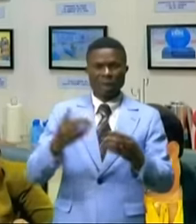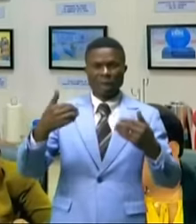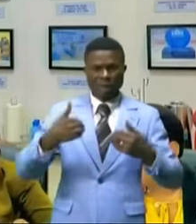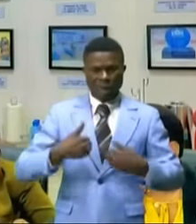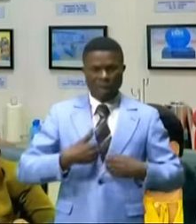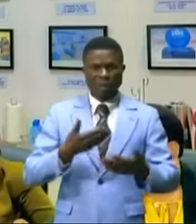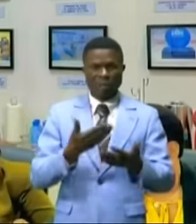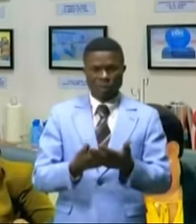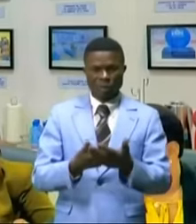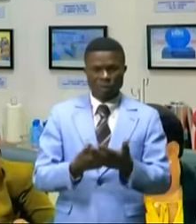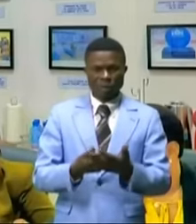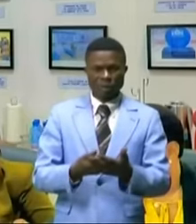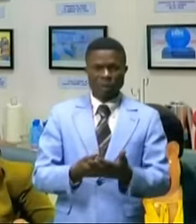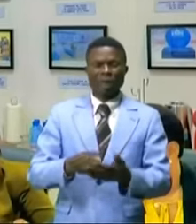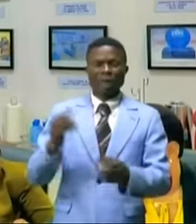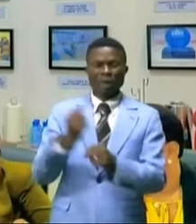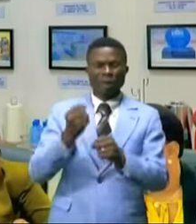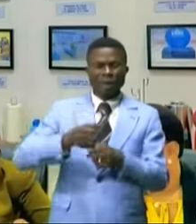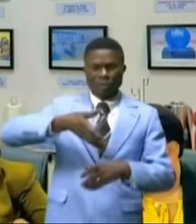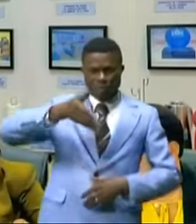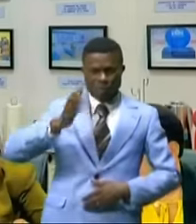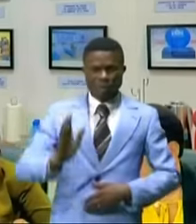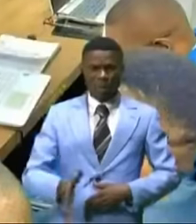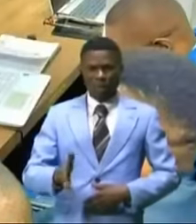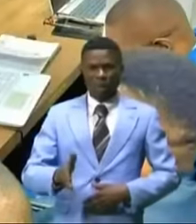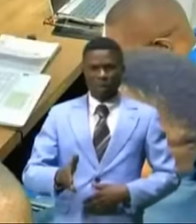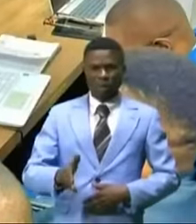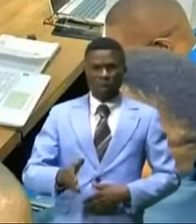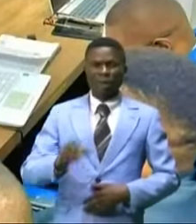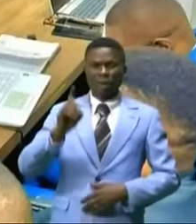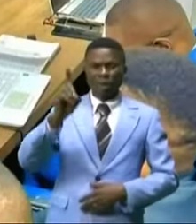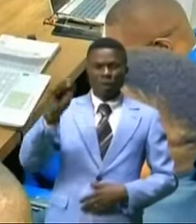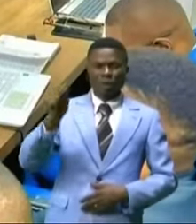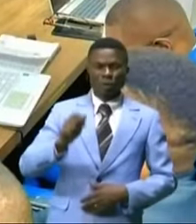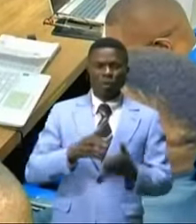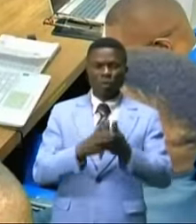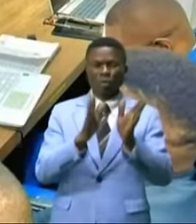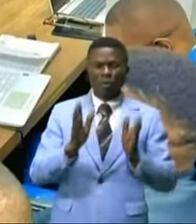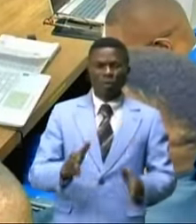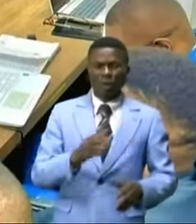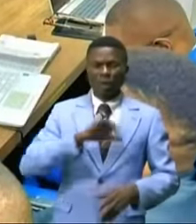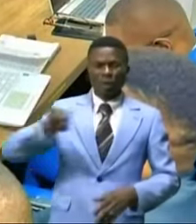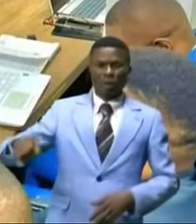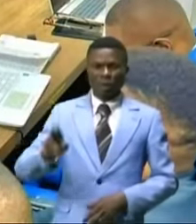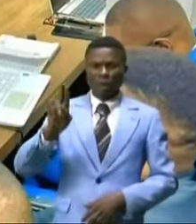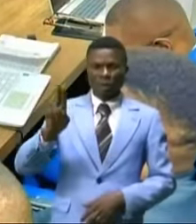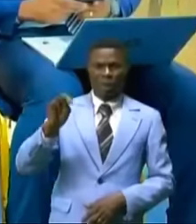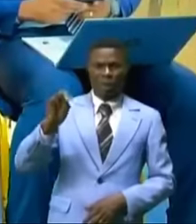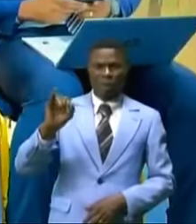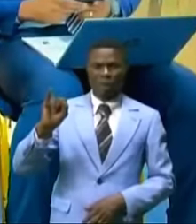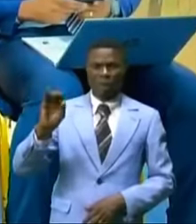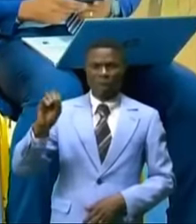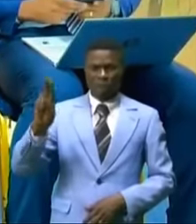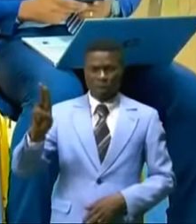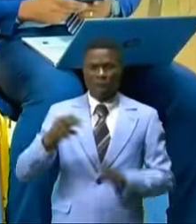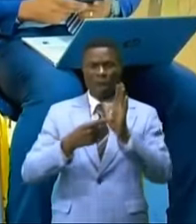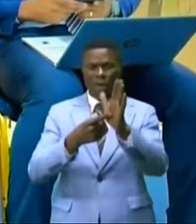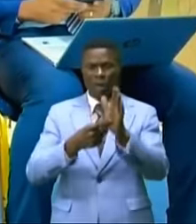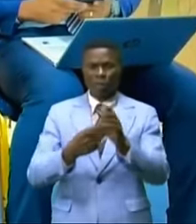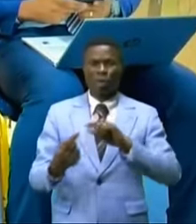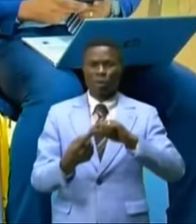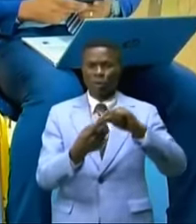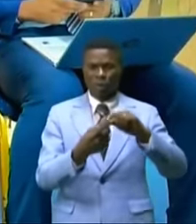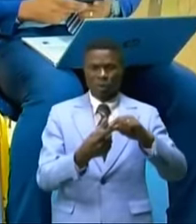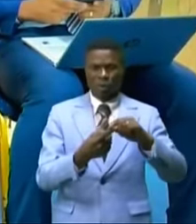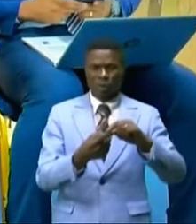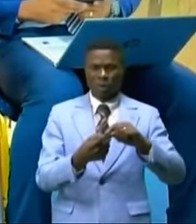derrière cette quasi-perfection la marque du top manager Junior Mata, qui se montre singulièrement